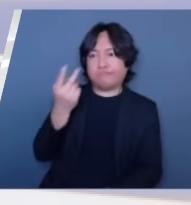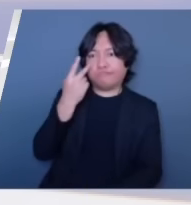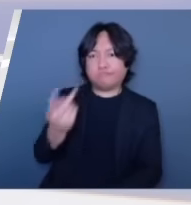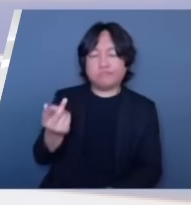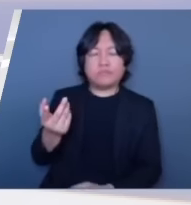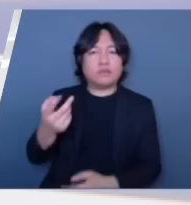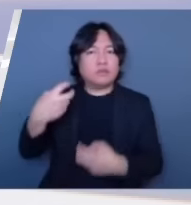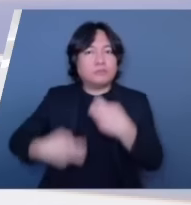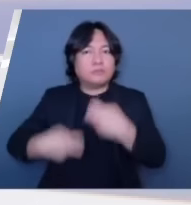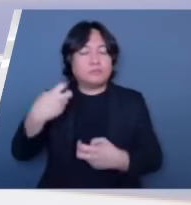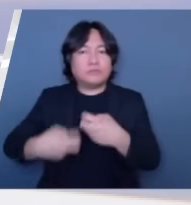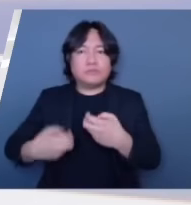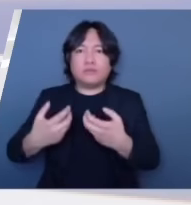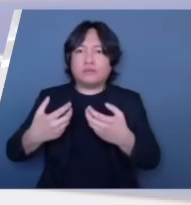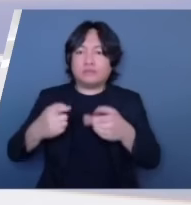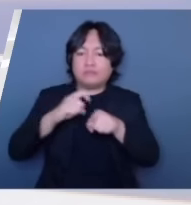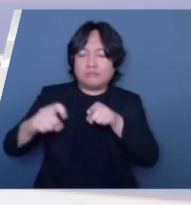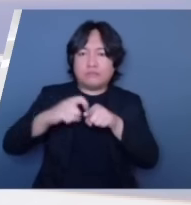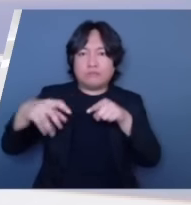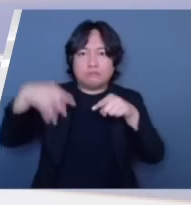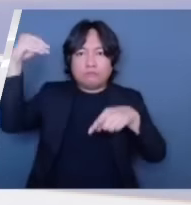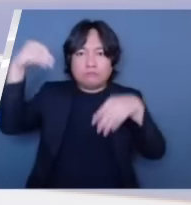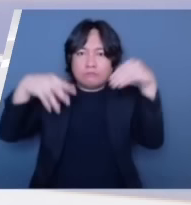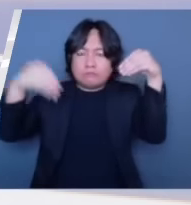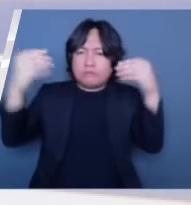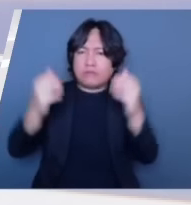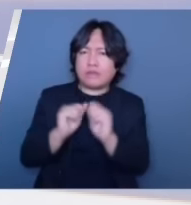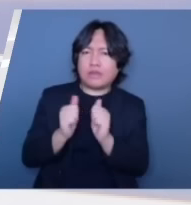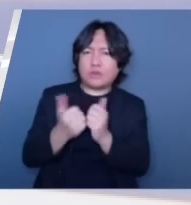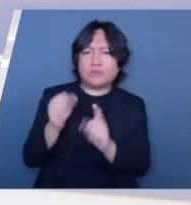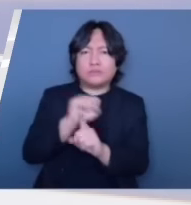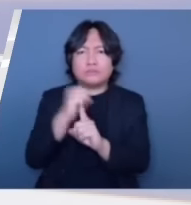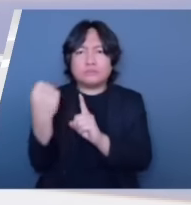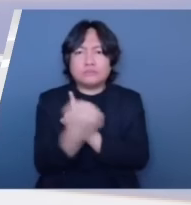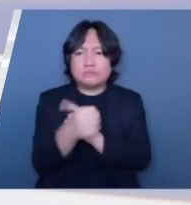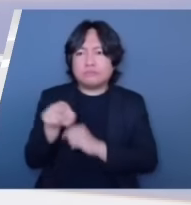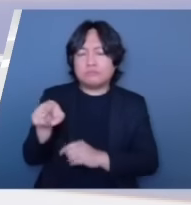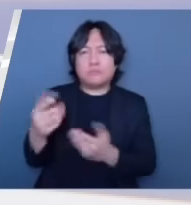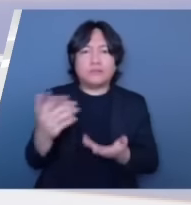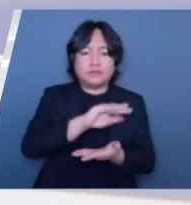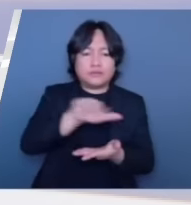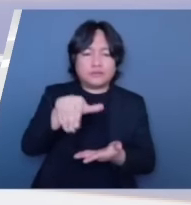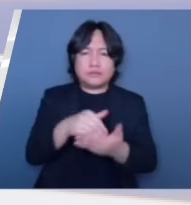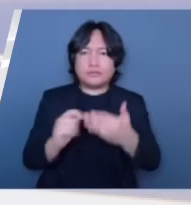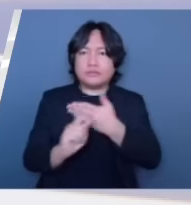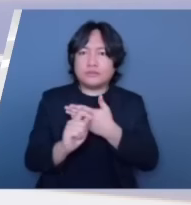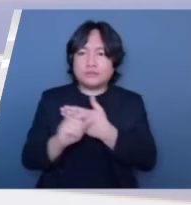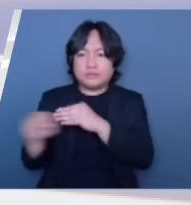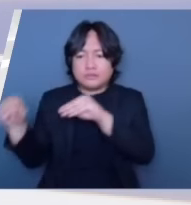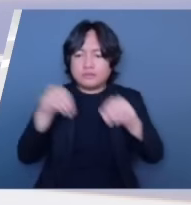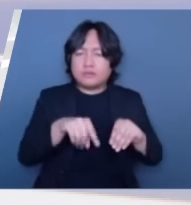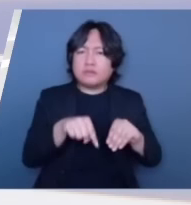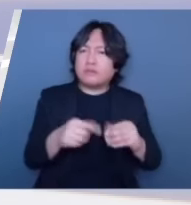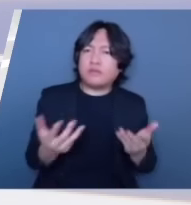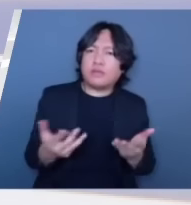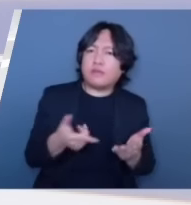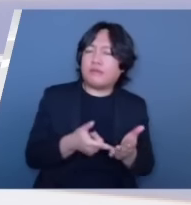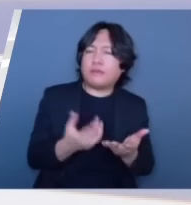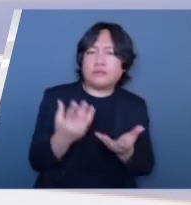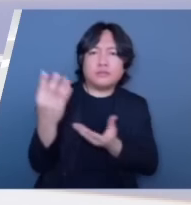at napakadilim pa rin dun sa likuran mo. Kamusta naman yung sitwasyon sa mga evacuation center? Nabibigyan ba sila ng sapat na